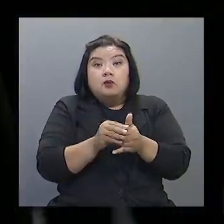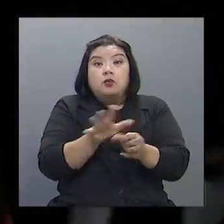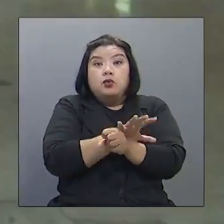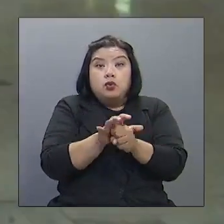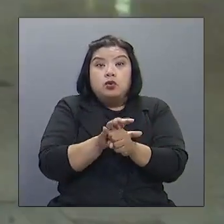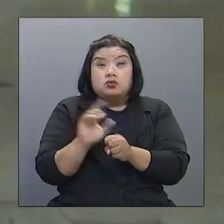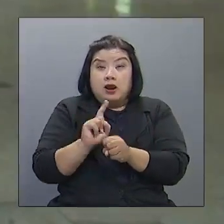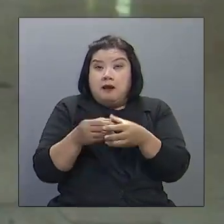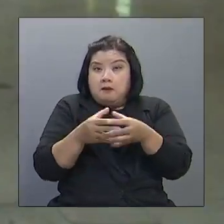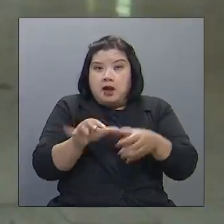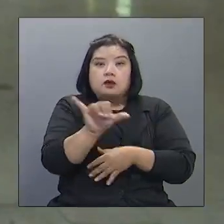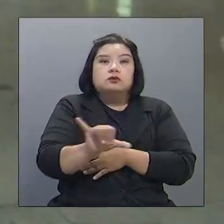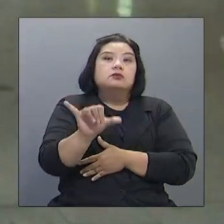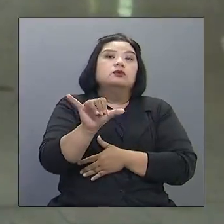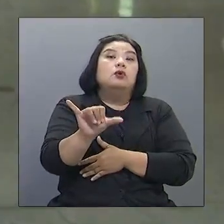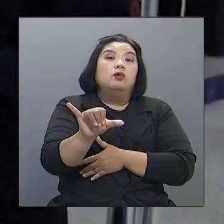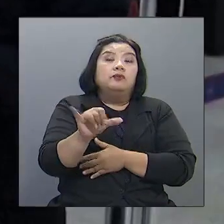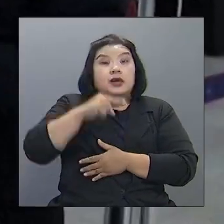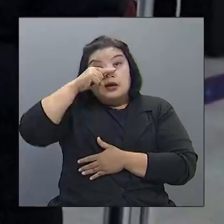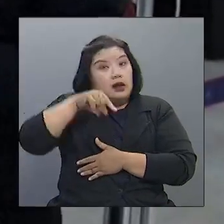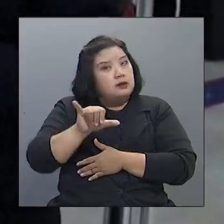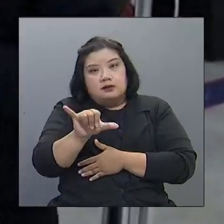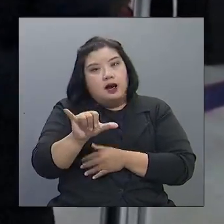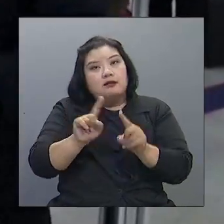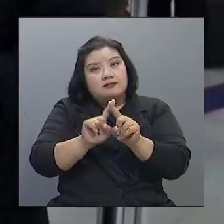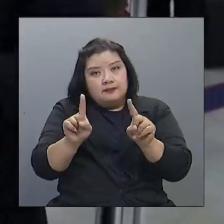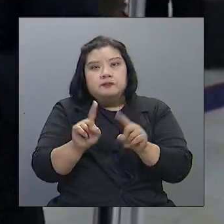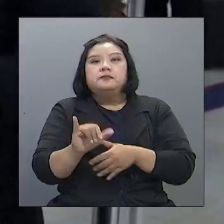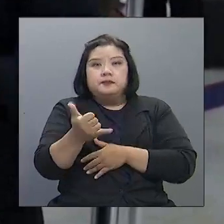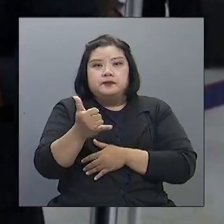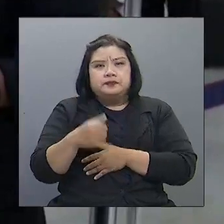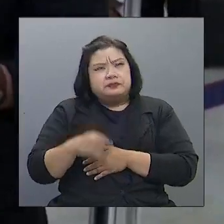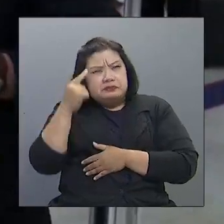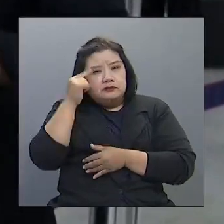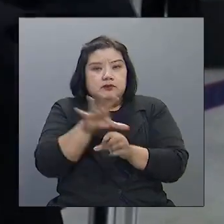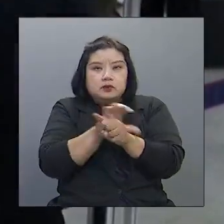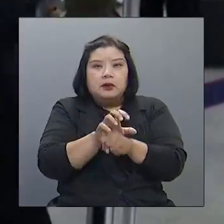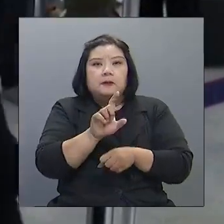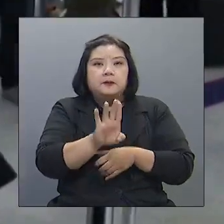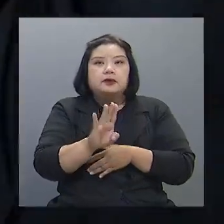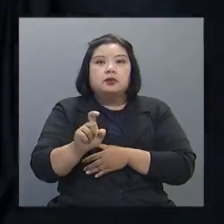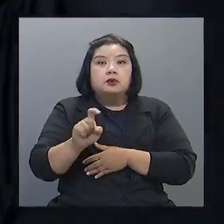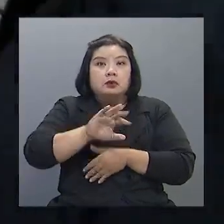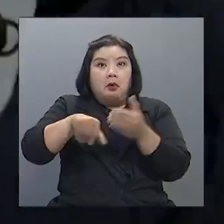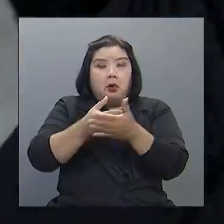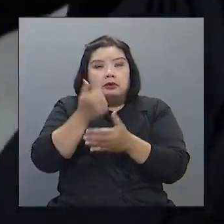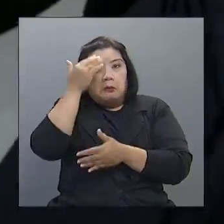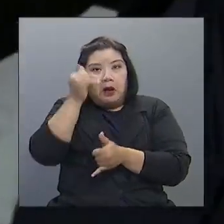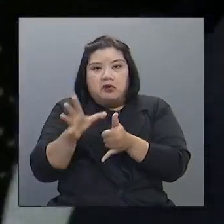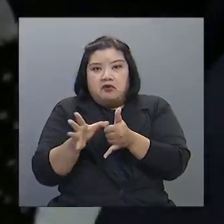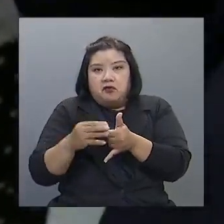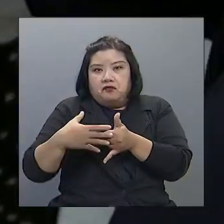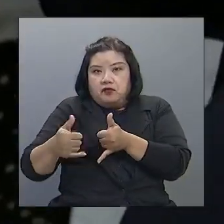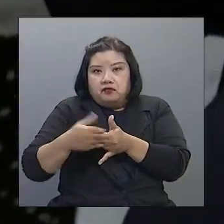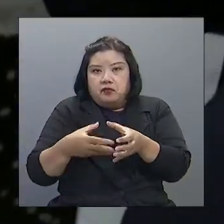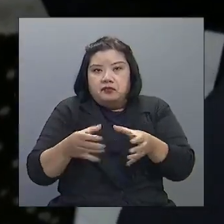ๆในยุโรปถึงแม้จะยังไม่พบในไทยแต่ก็มีความน่าสนใจเนื่องจากเพิ่มจำนวนค่อนข้างเร็วอาจจะเป็น